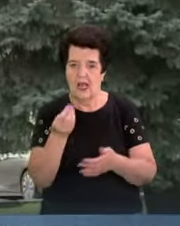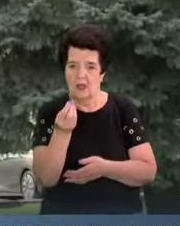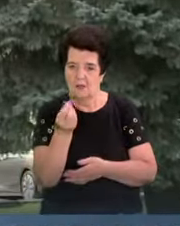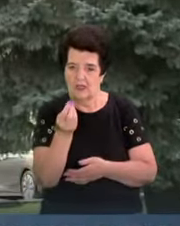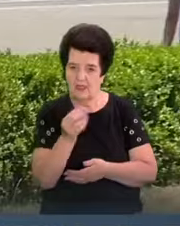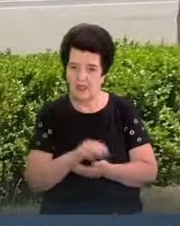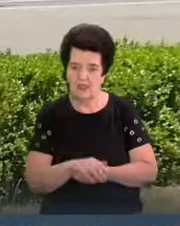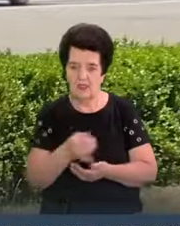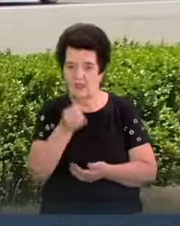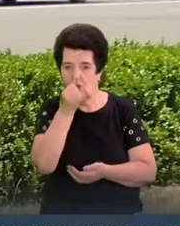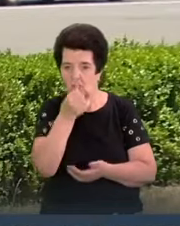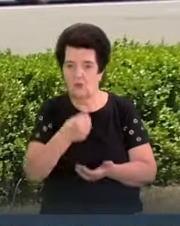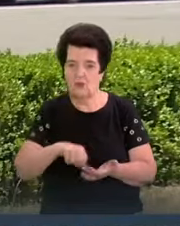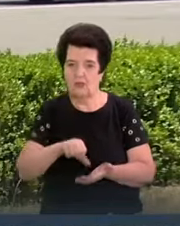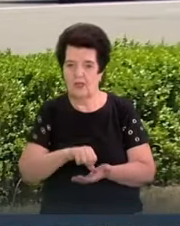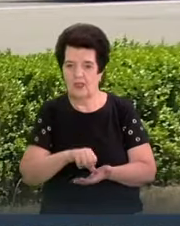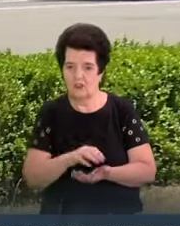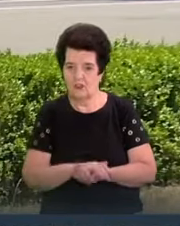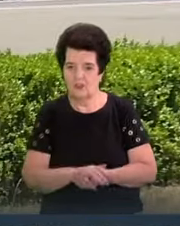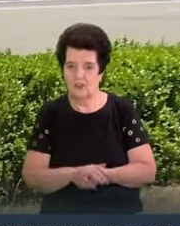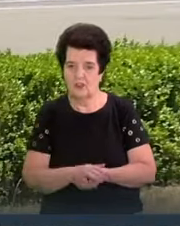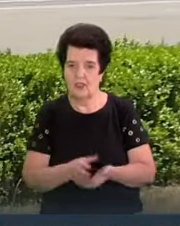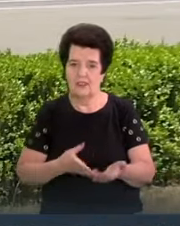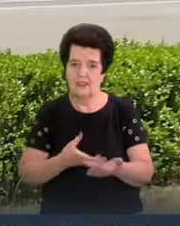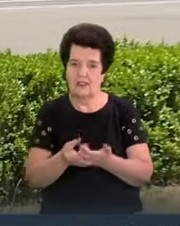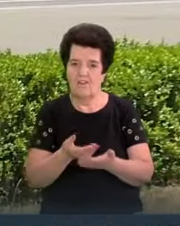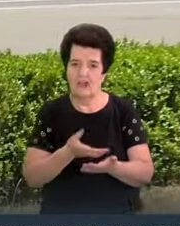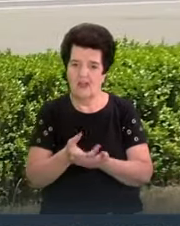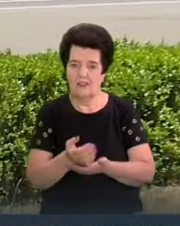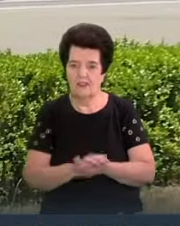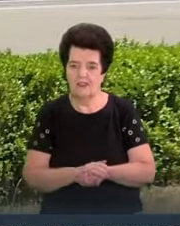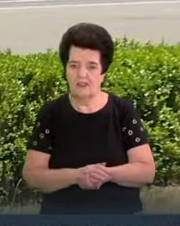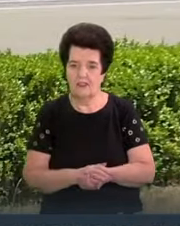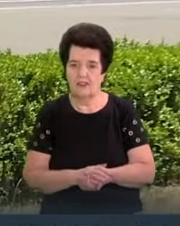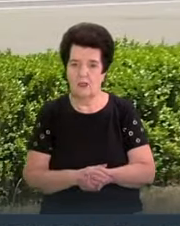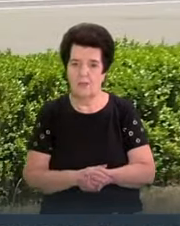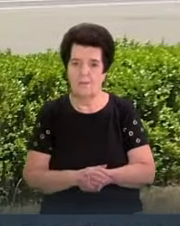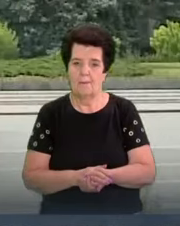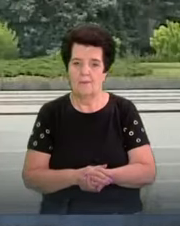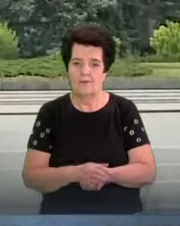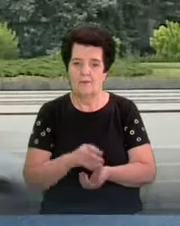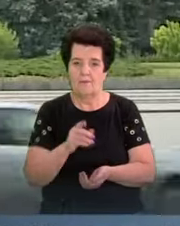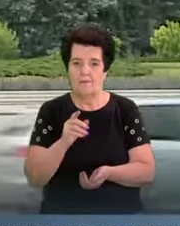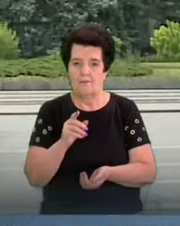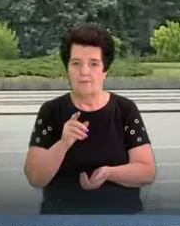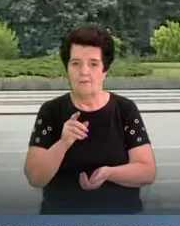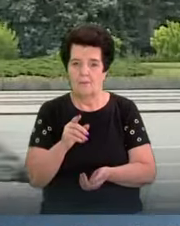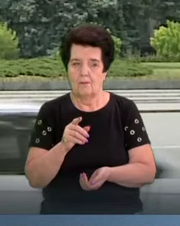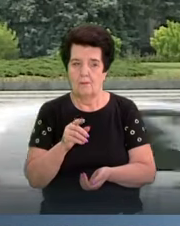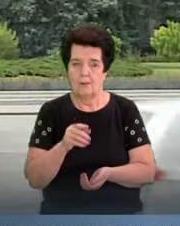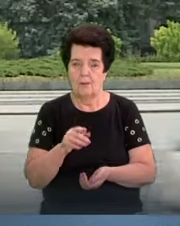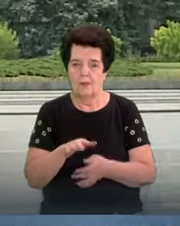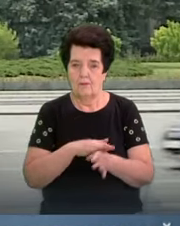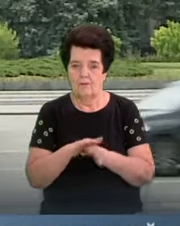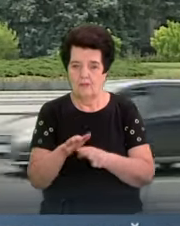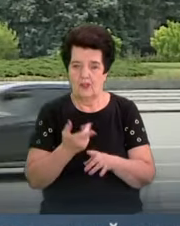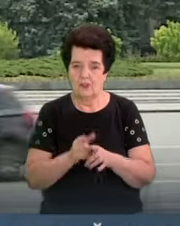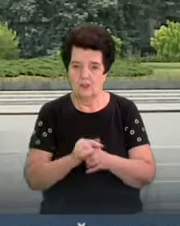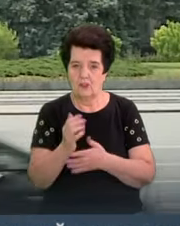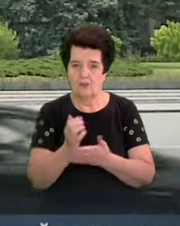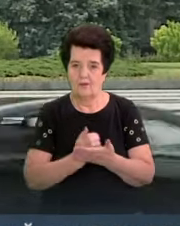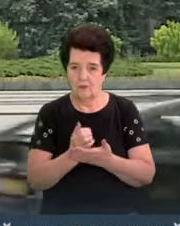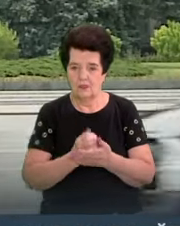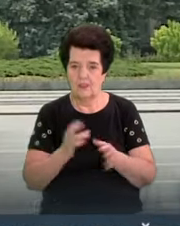putut să participe, să cofinanțeze și nu era un cadru legislativ noi să punem banii respectivi. Înființarea acestui fond